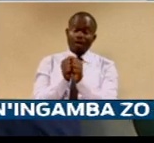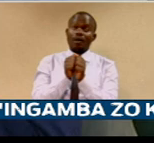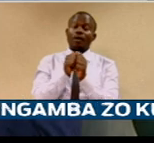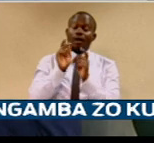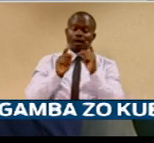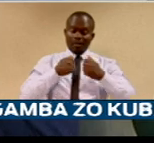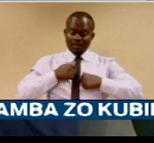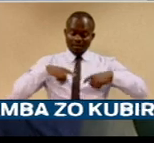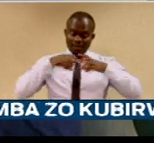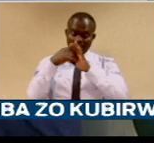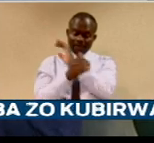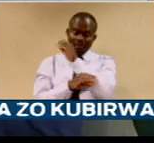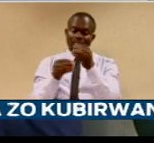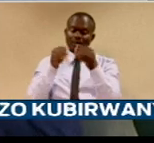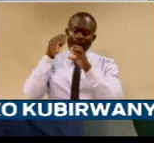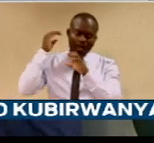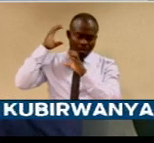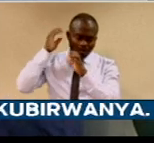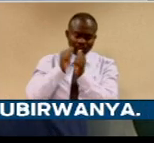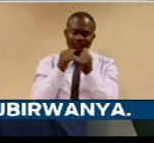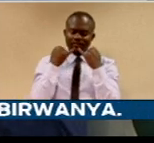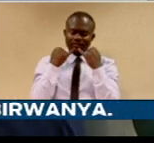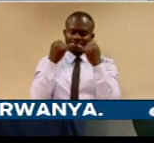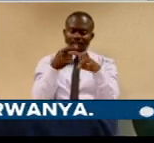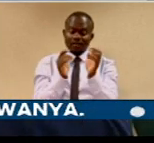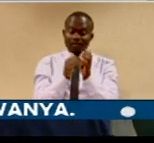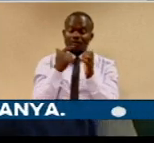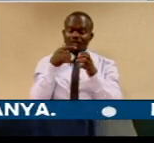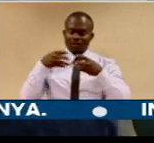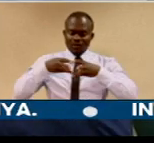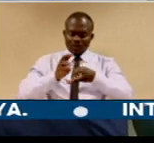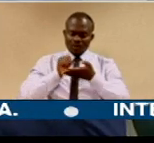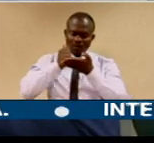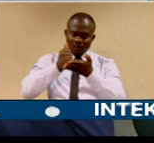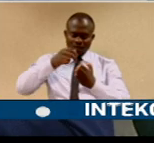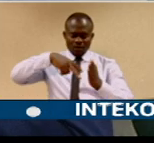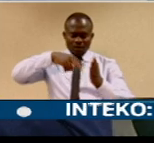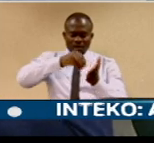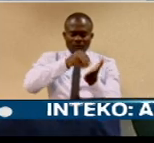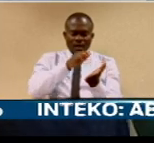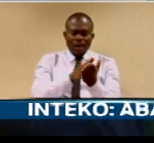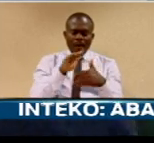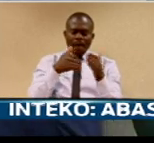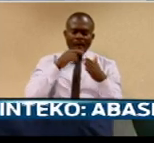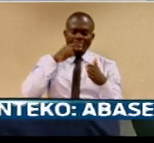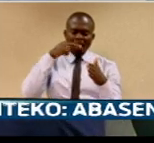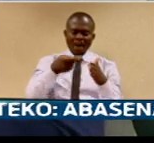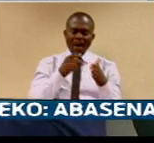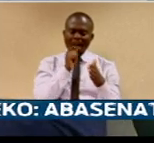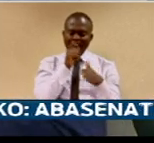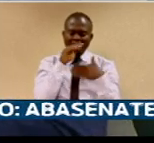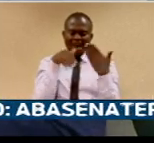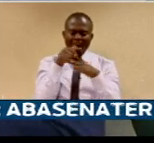amakuru tukajya tuyabaha yewe wanavuze uburyo bwo kubafasha gusoma inyandiko yo gusubiza ibinyamakuru